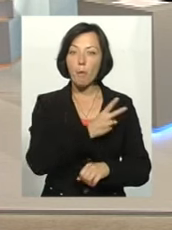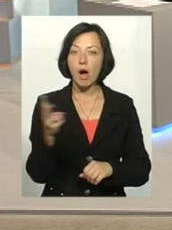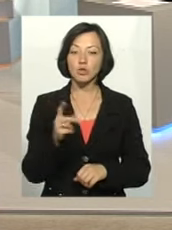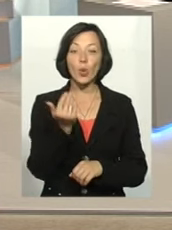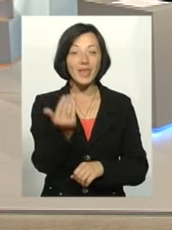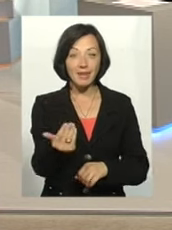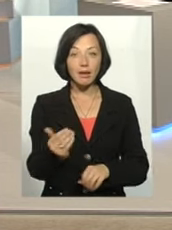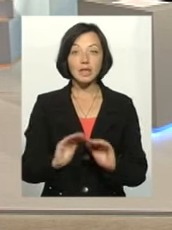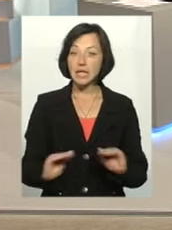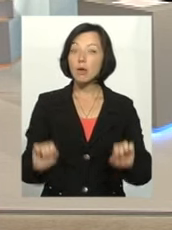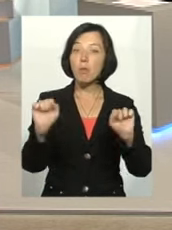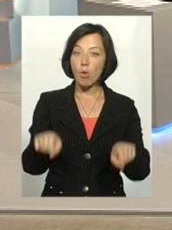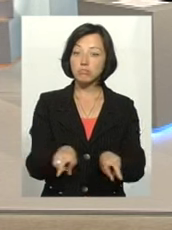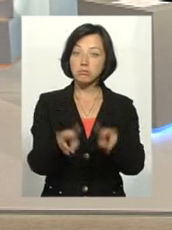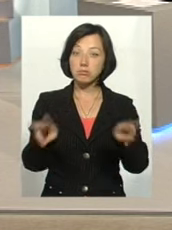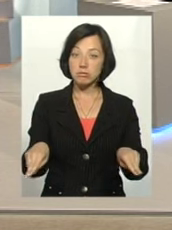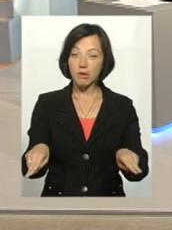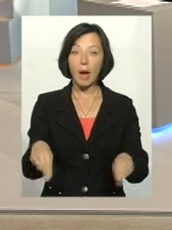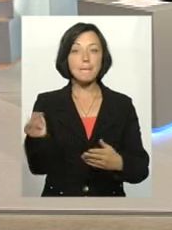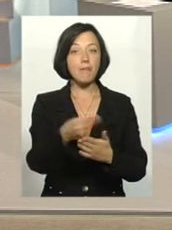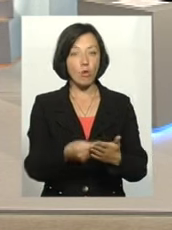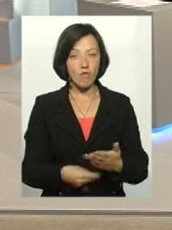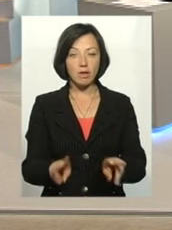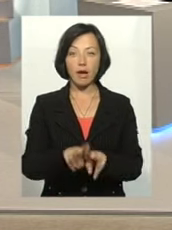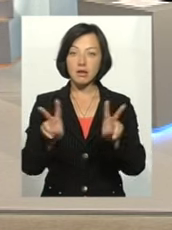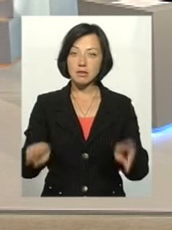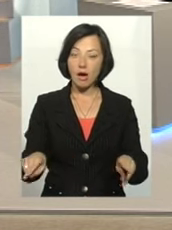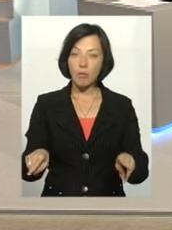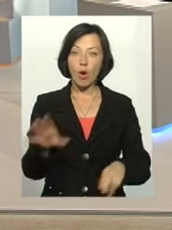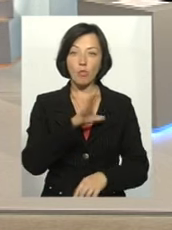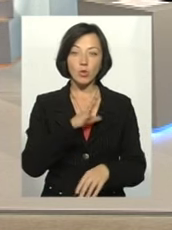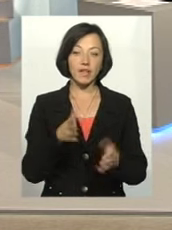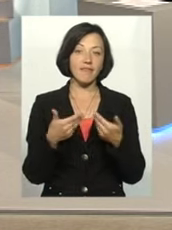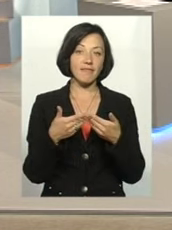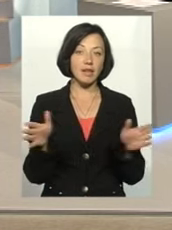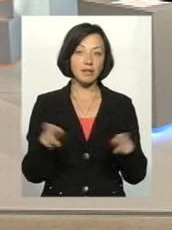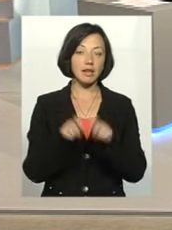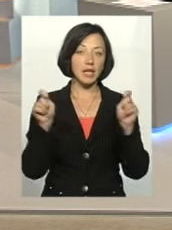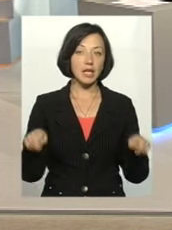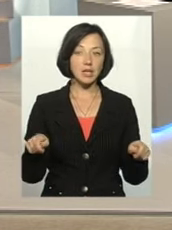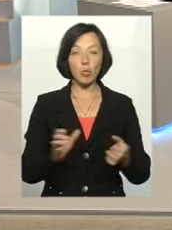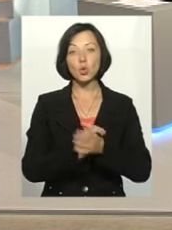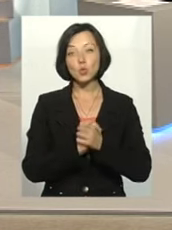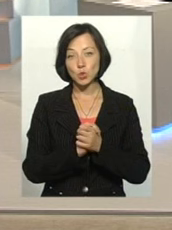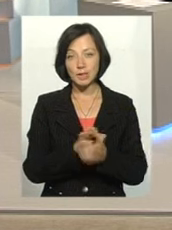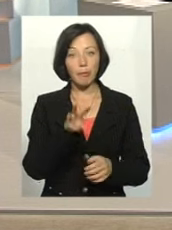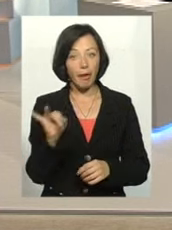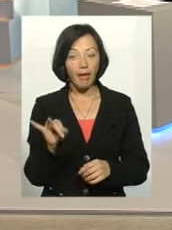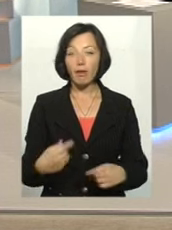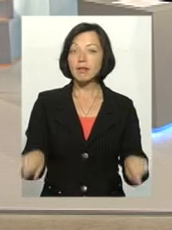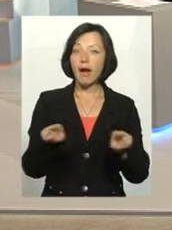їх діти можуть так само малювати, так само бути відкритими, дружніми,